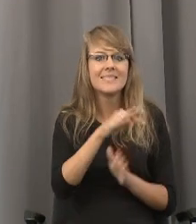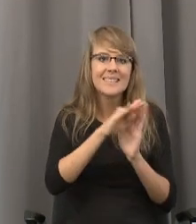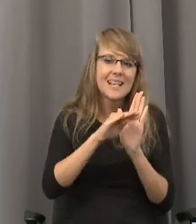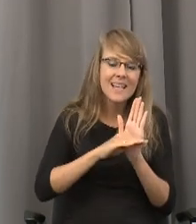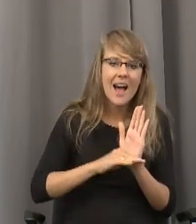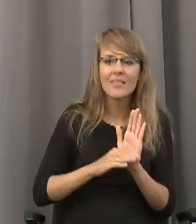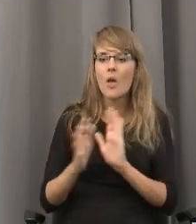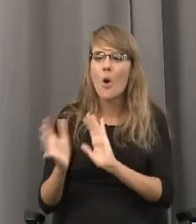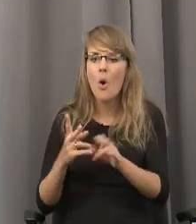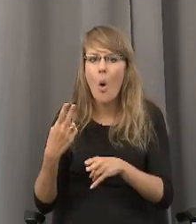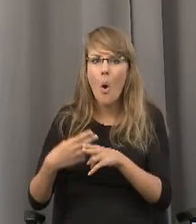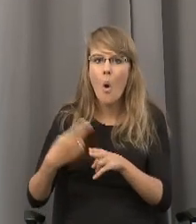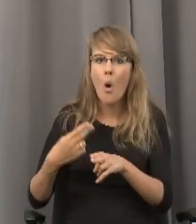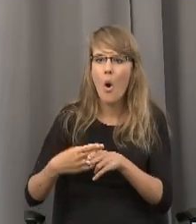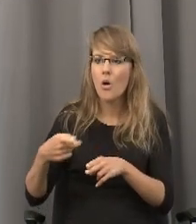przewlekłymi chorobami,